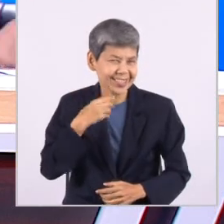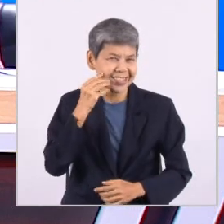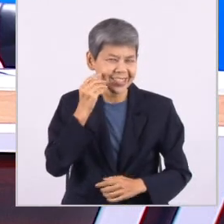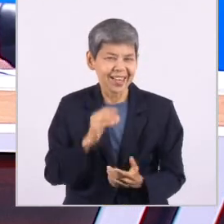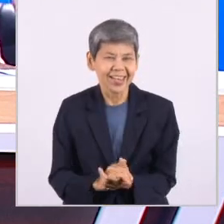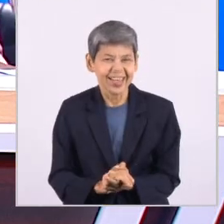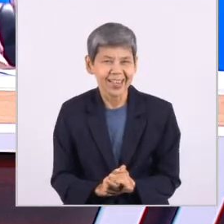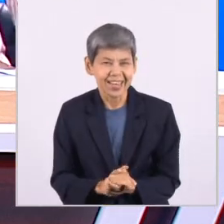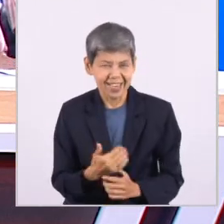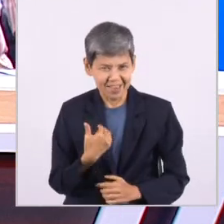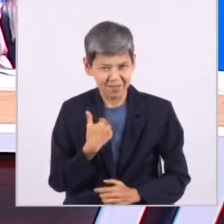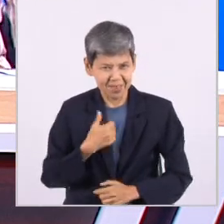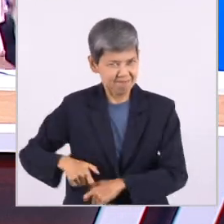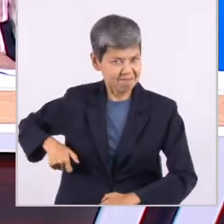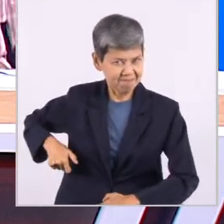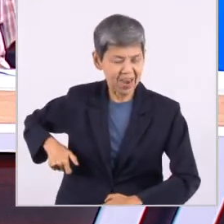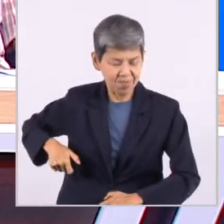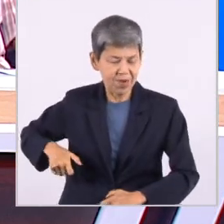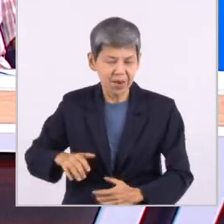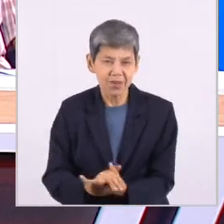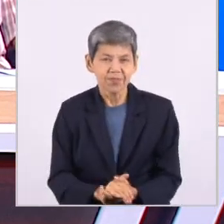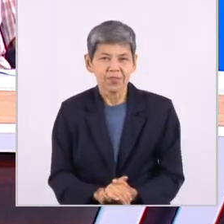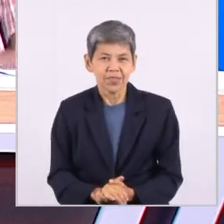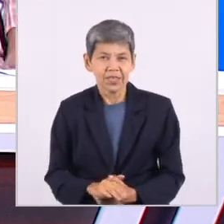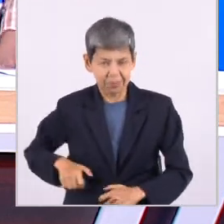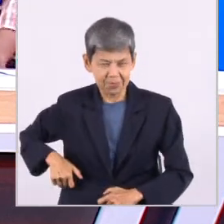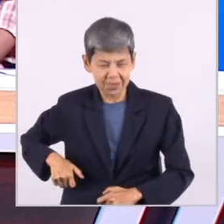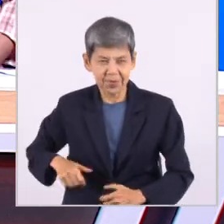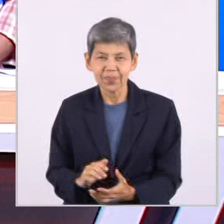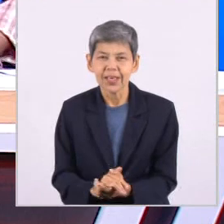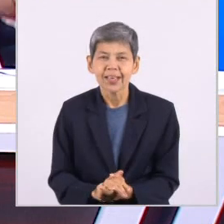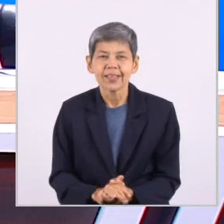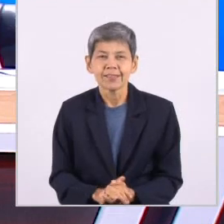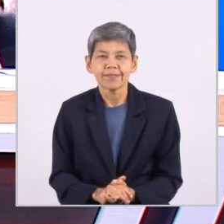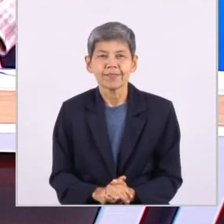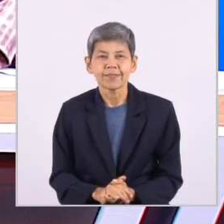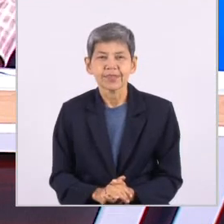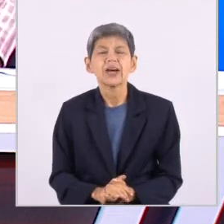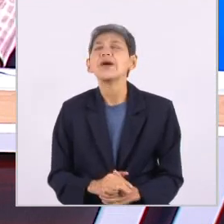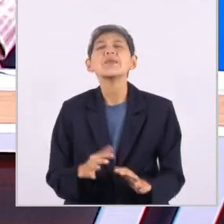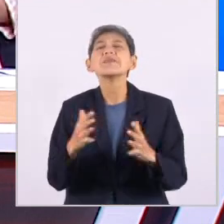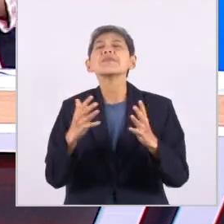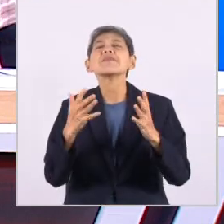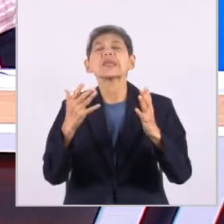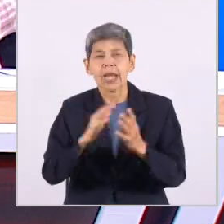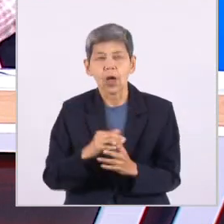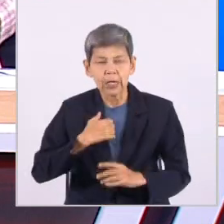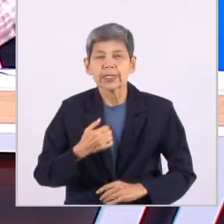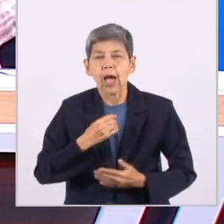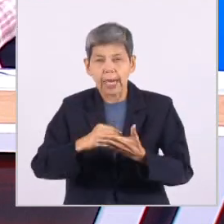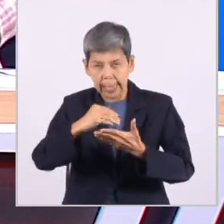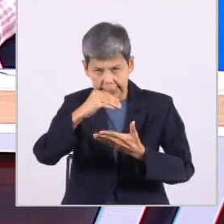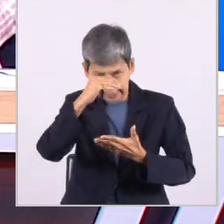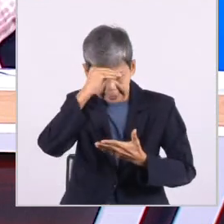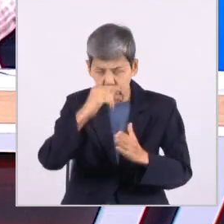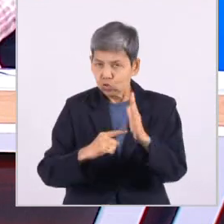มีสปาต้านะเออมีสปาต้าพกมาตรงนี้นะคะถูกมากเราไม่มีพกอาวุธนะคะเราตั้งใจเรียนและนี่เป็น